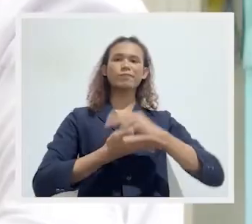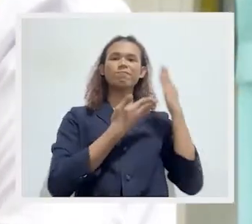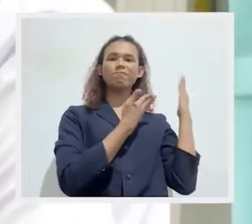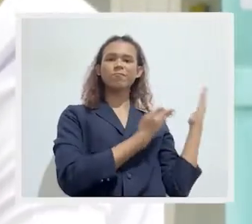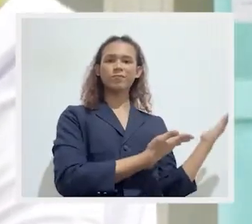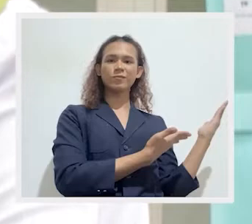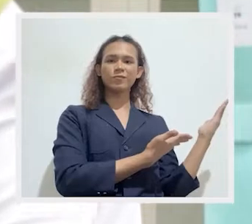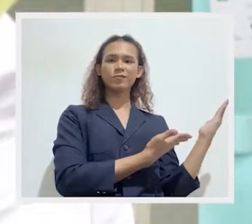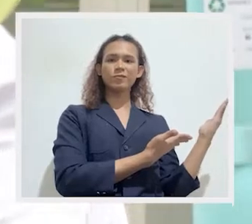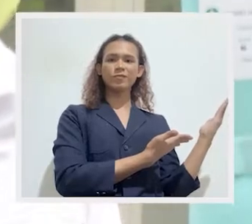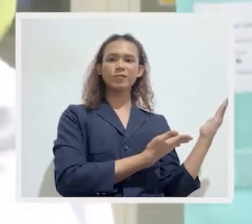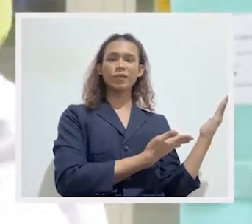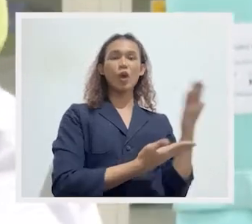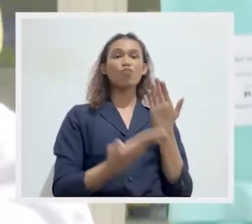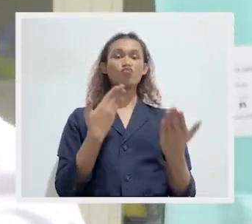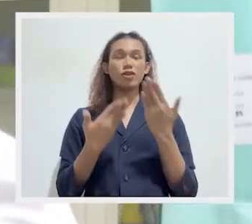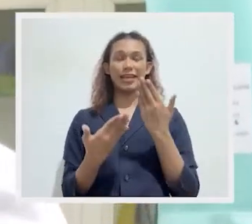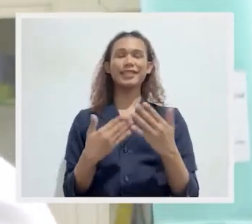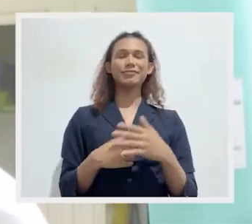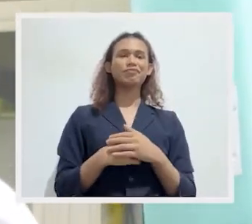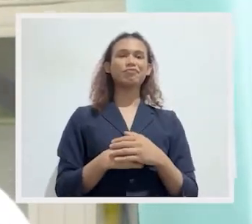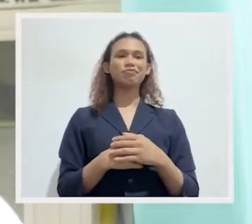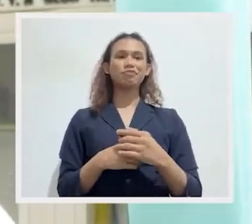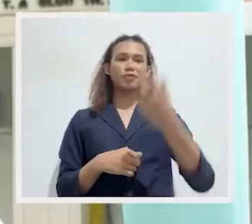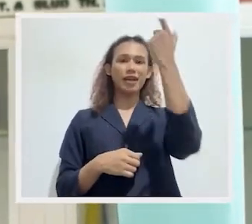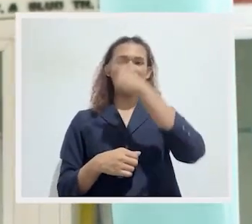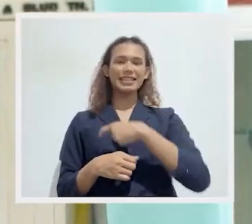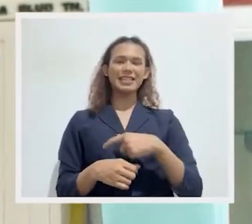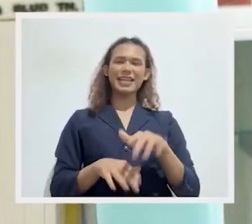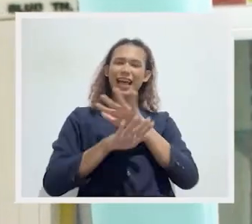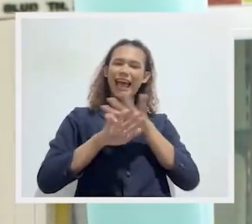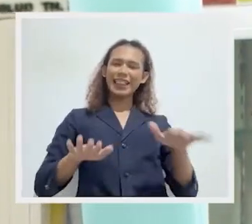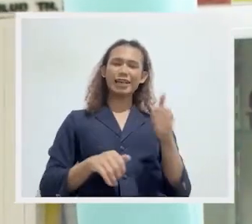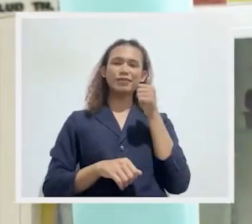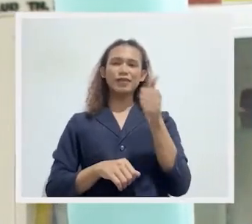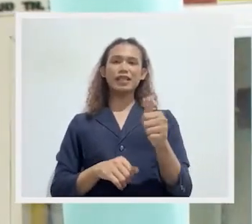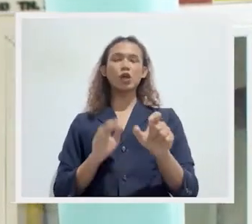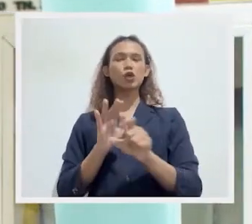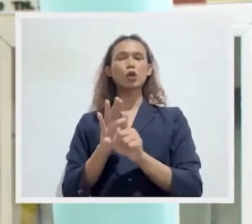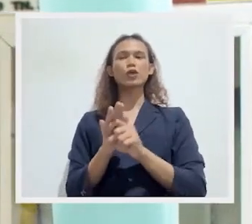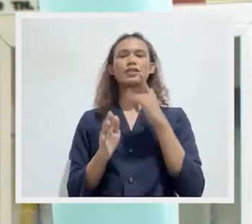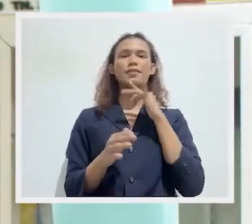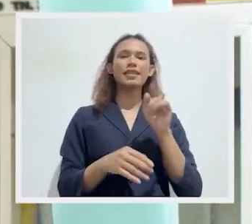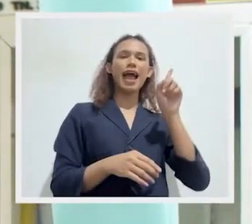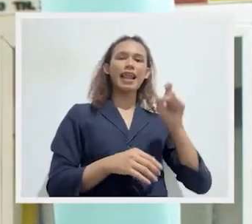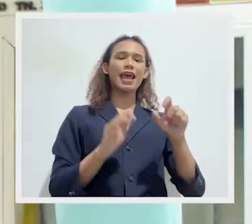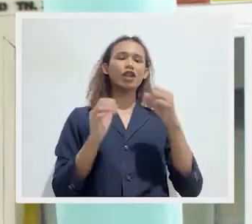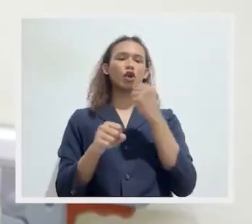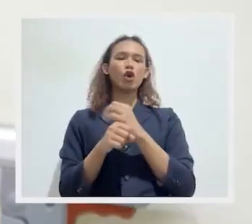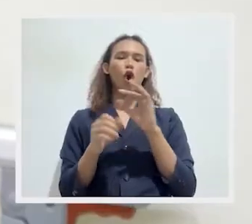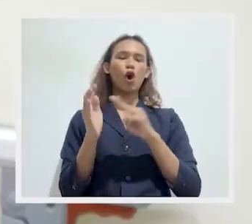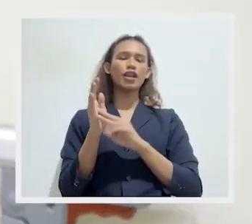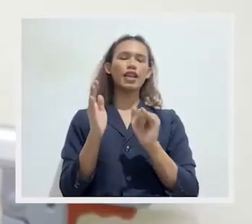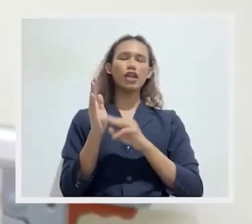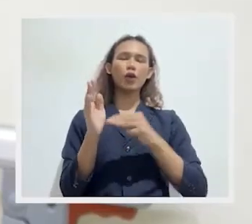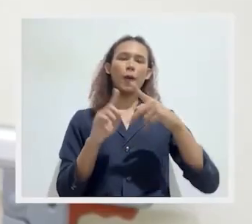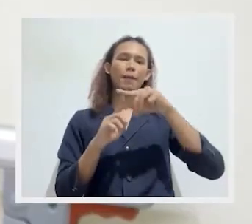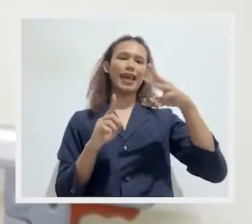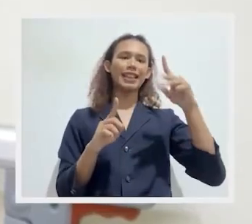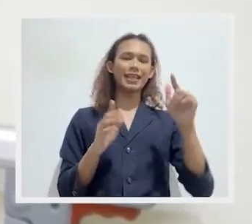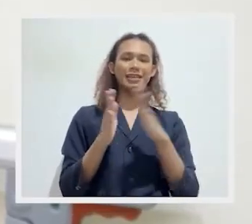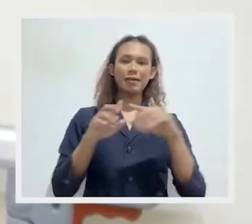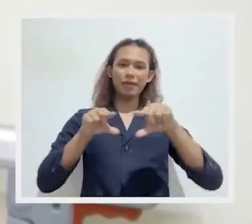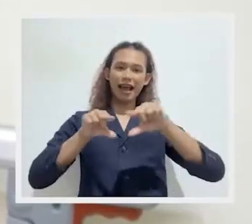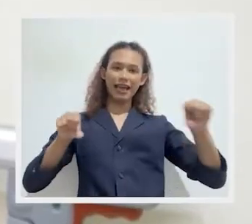Untuk posisi ini, pasien dapat berbaring pada permukaan rata tanpa bantal. Dibutuhkan alat seperti goniometer dan